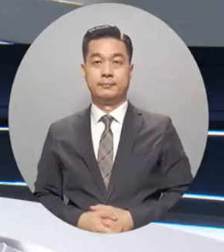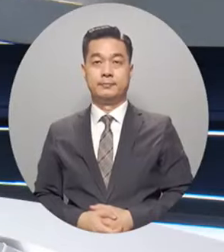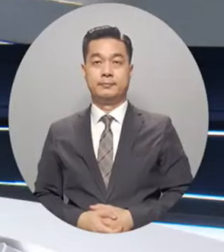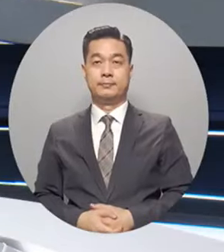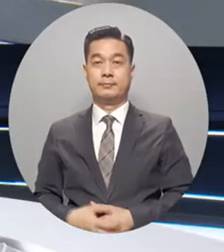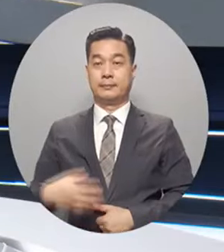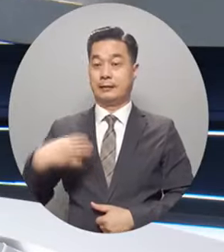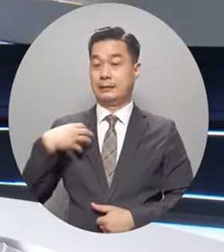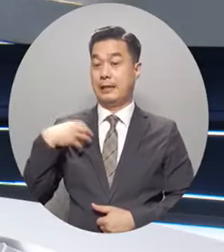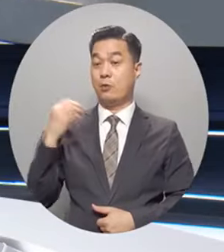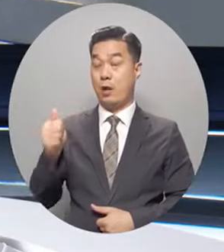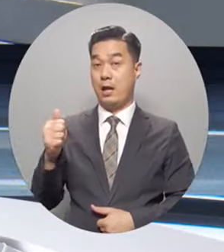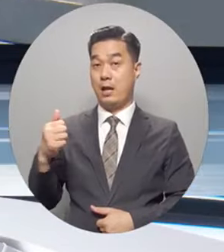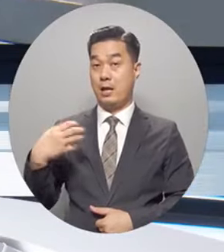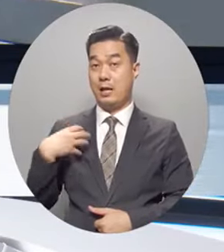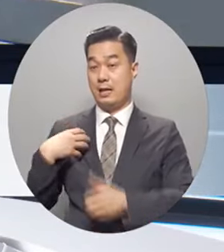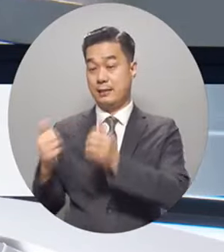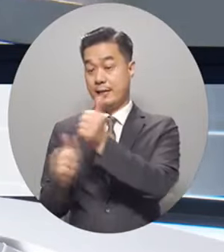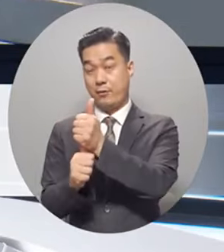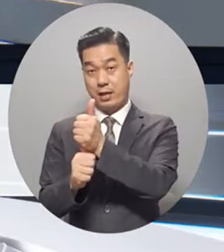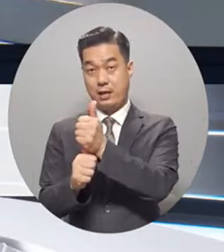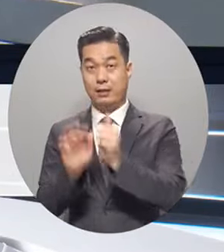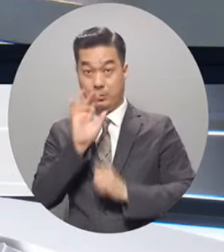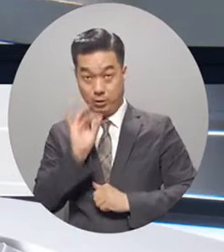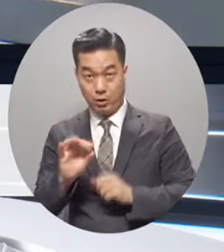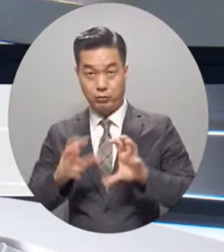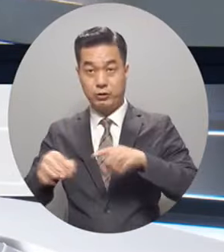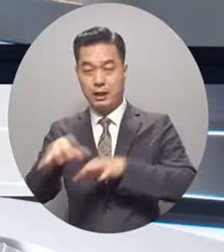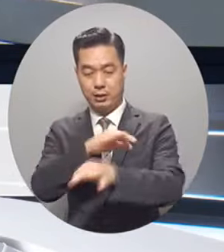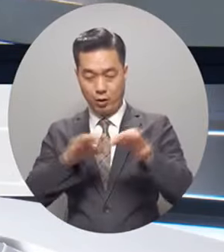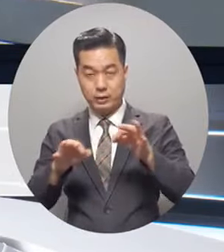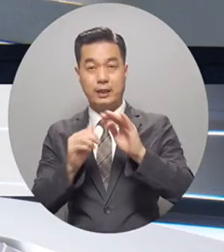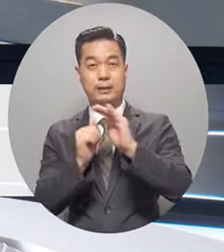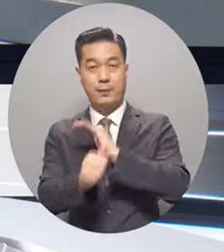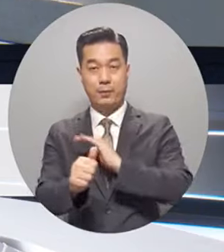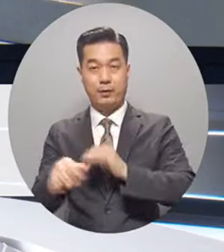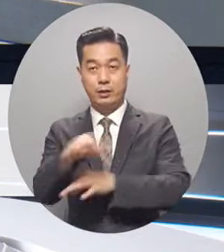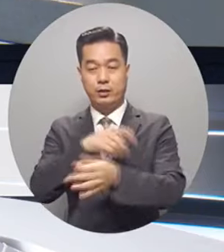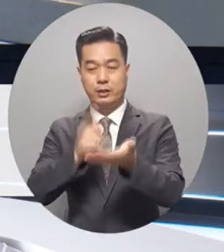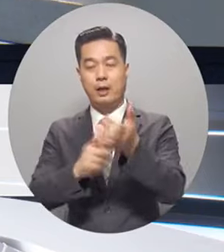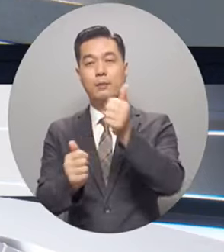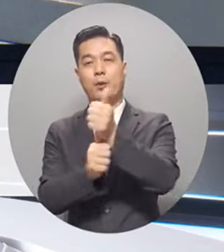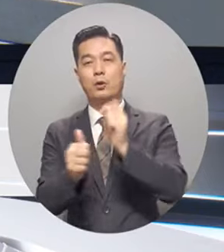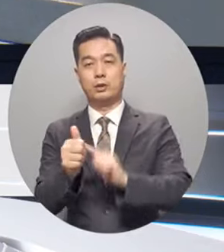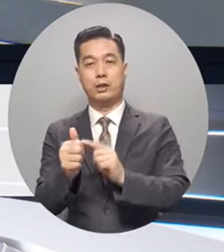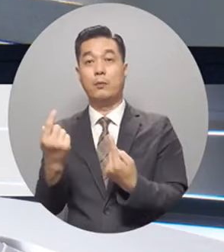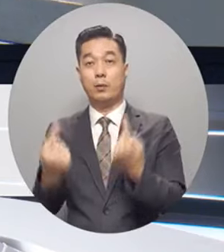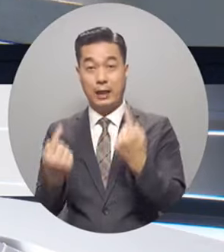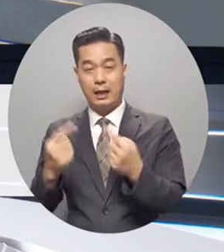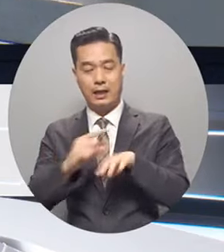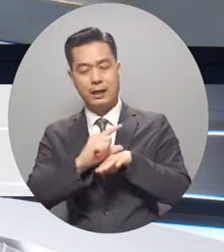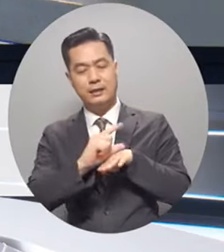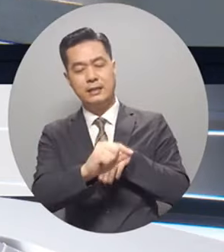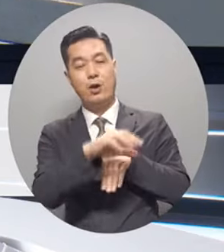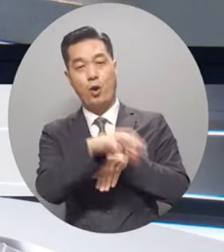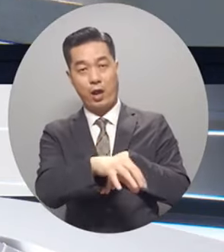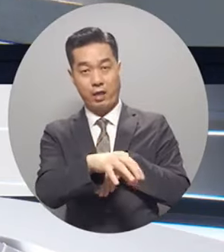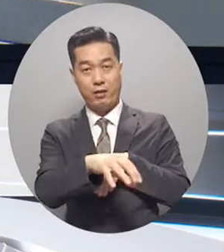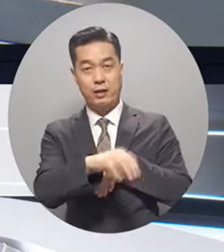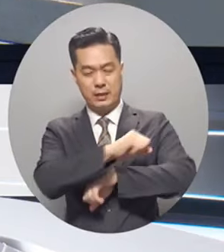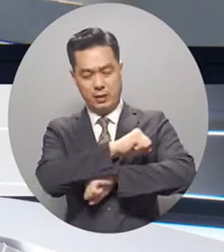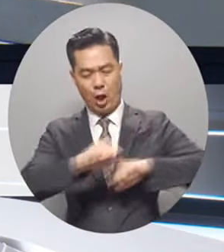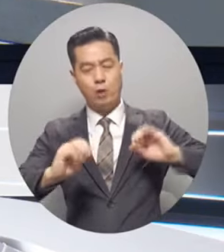어지간한 장 차관은 물론 국가경제 사령탑인 경제 부 총리보다 지역 근무할 때 넓은 관사를 쓰는